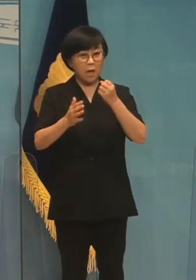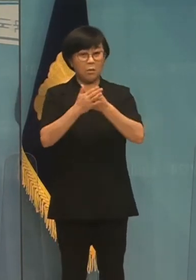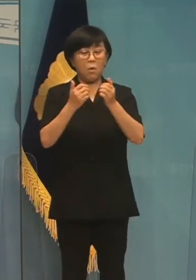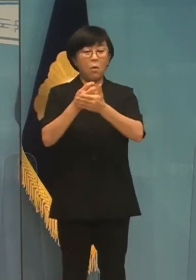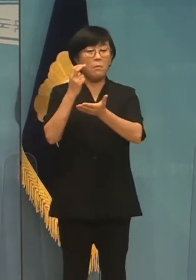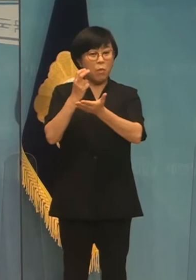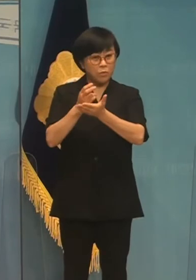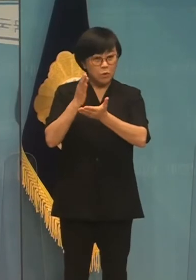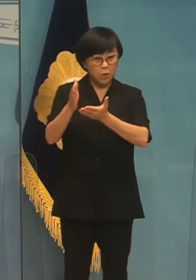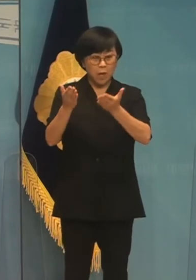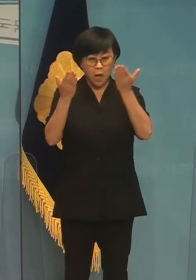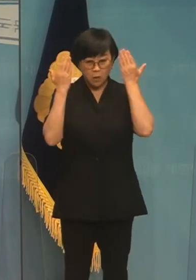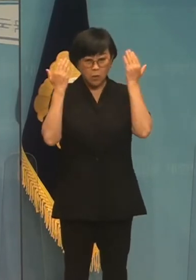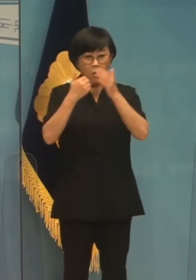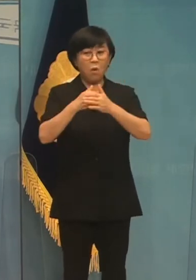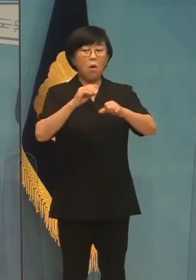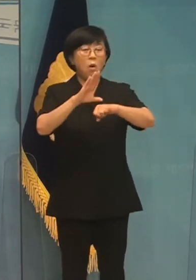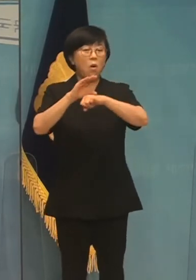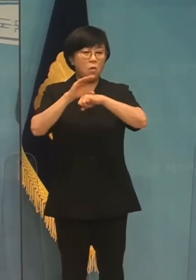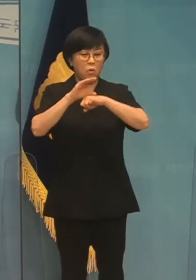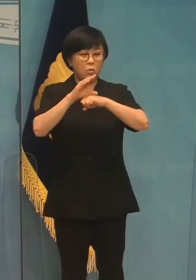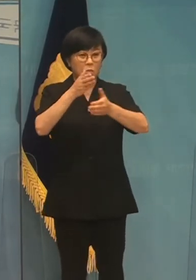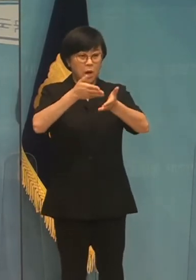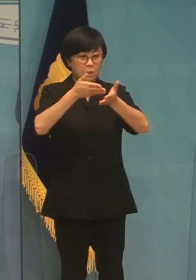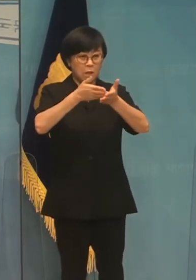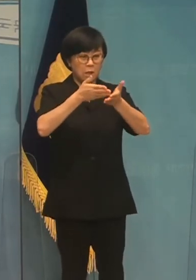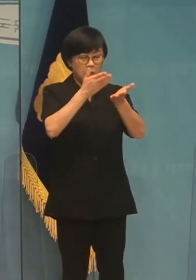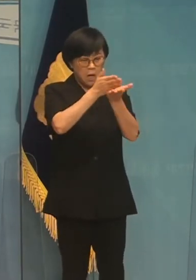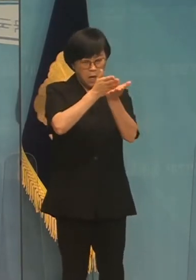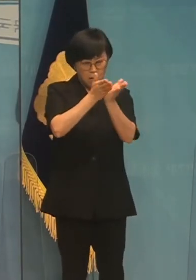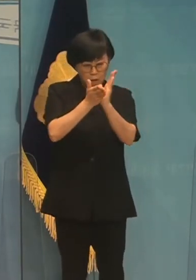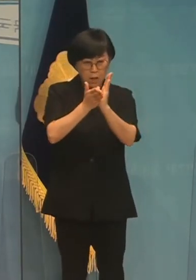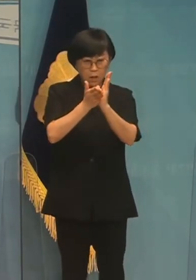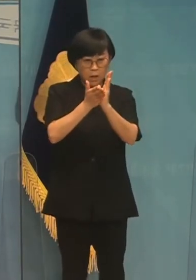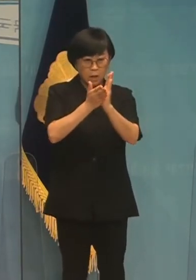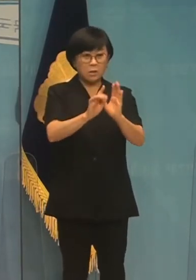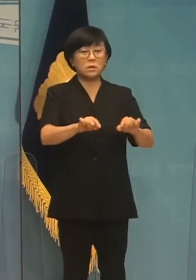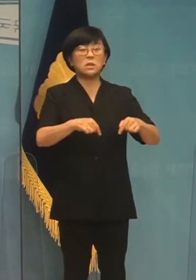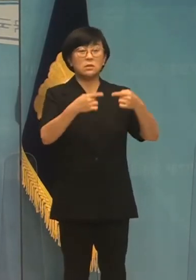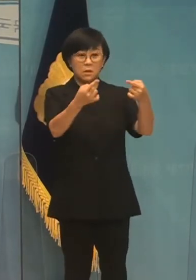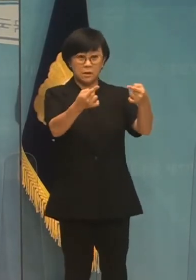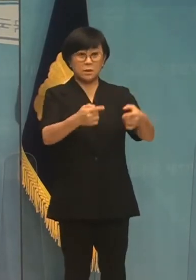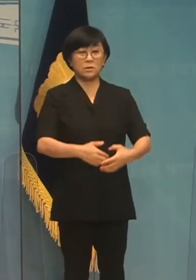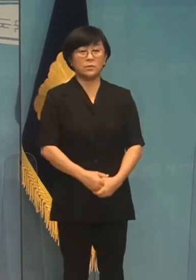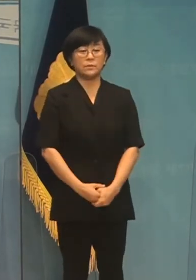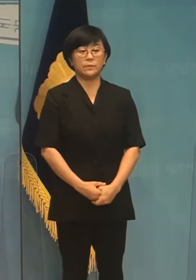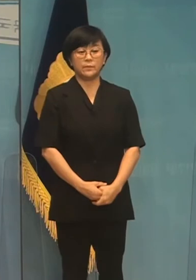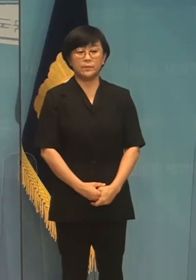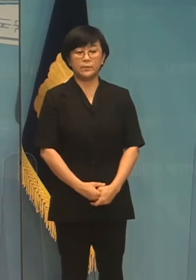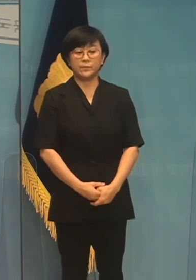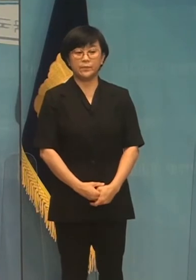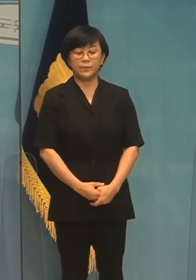법조계, 언론계 등 사회 각계각층에 진출했습니다.